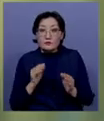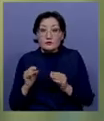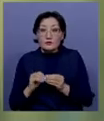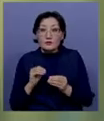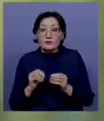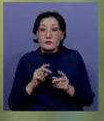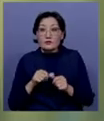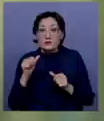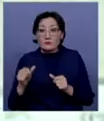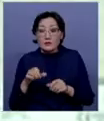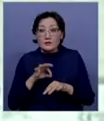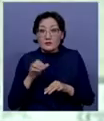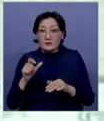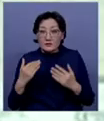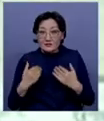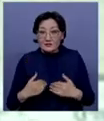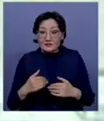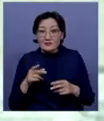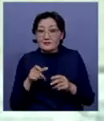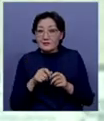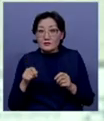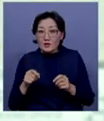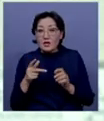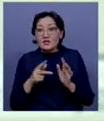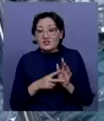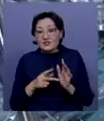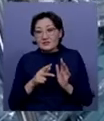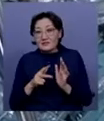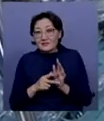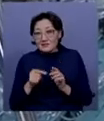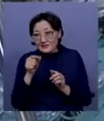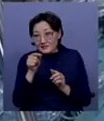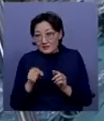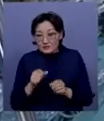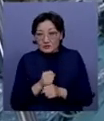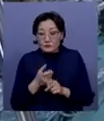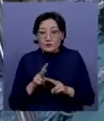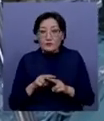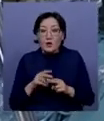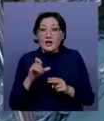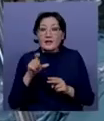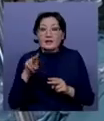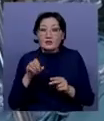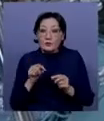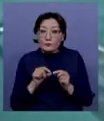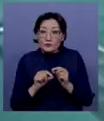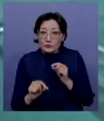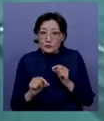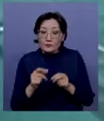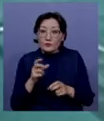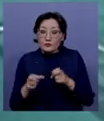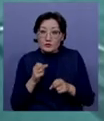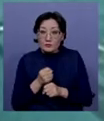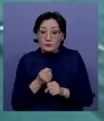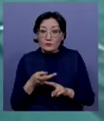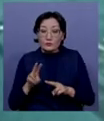отадан ерекшелігі науқастың денесін кеспей 7-8 миллиметрлік тілік жасап қана сол арқылы эндоскоптың түтігімен ота жасалады. Бұрын